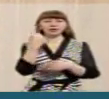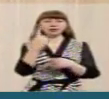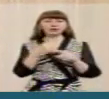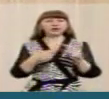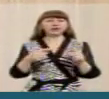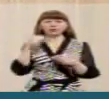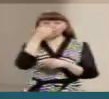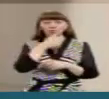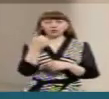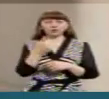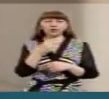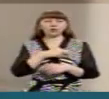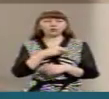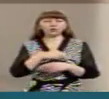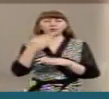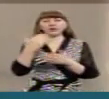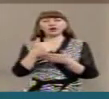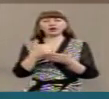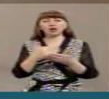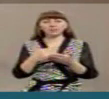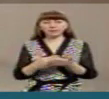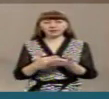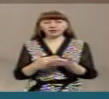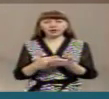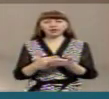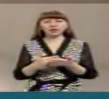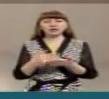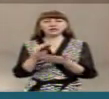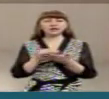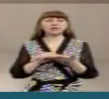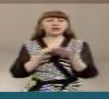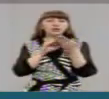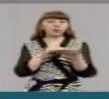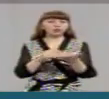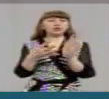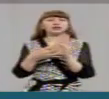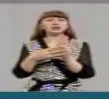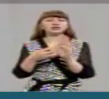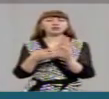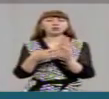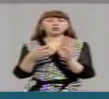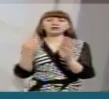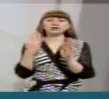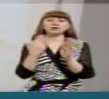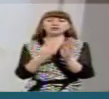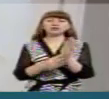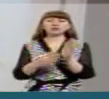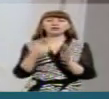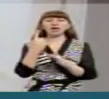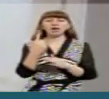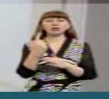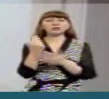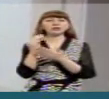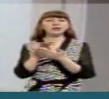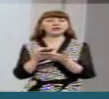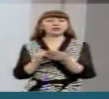арқылы баспаналуға ынталы азаматтардың алғашқы жарнасын арзандату үшін тұрғын үй сертификаттары әзірленген болатын. Бұл қарыз ақша еш